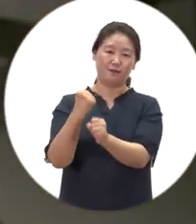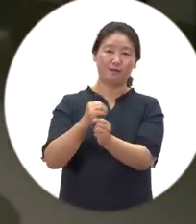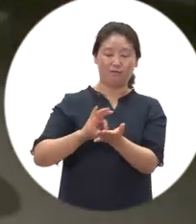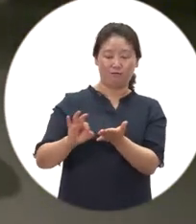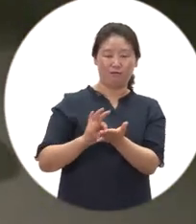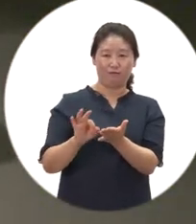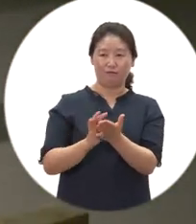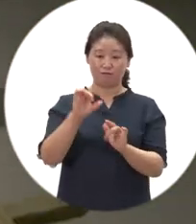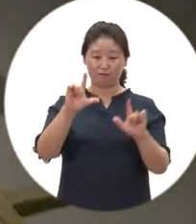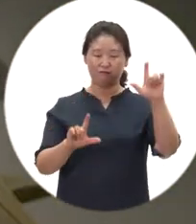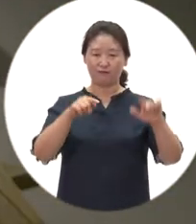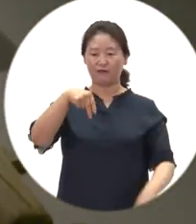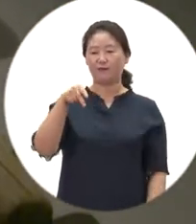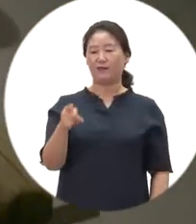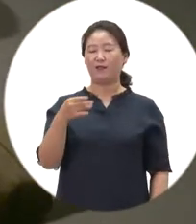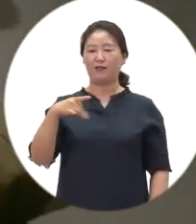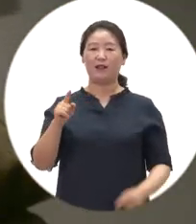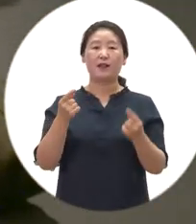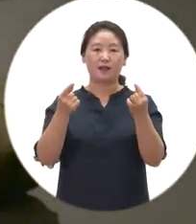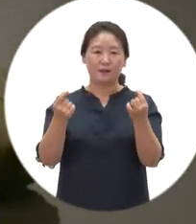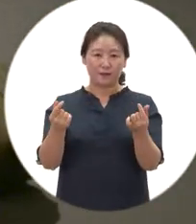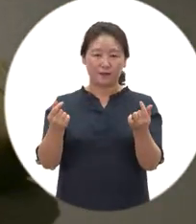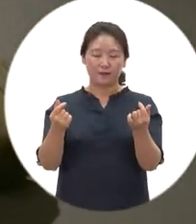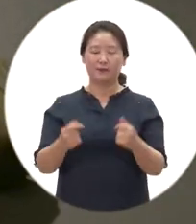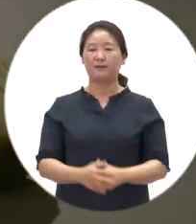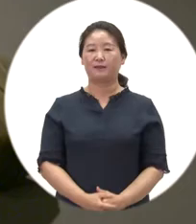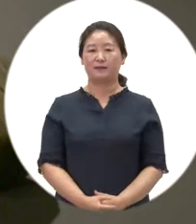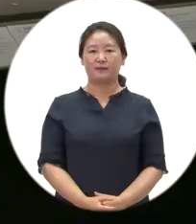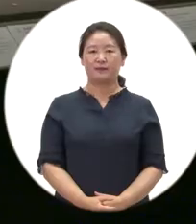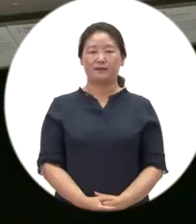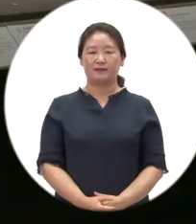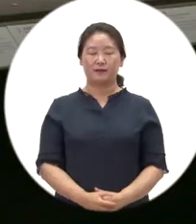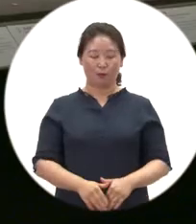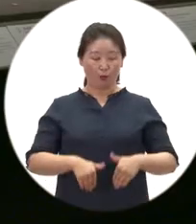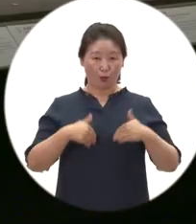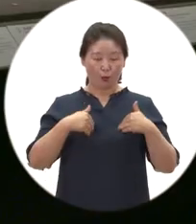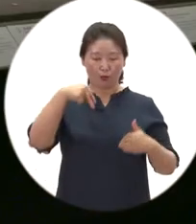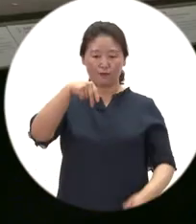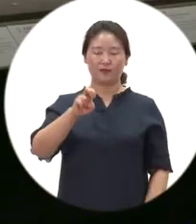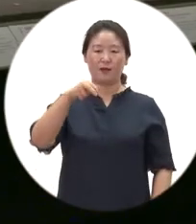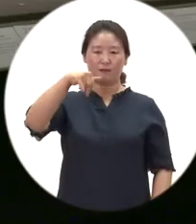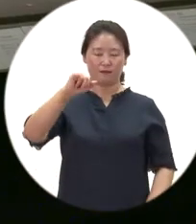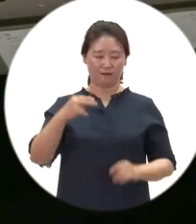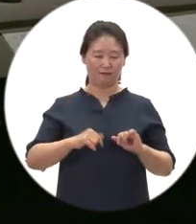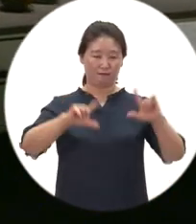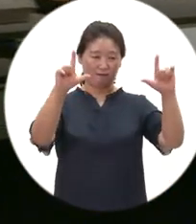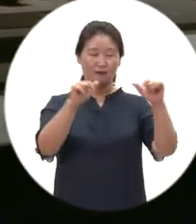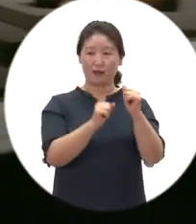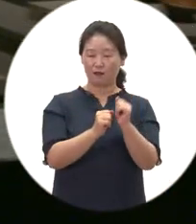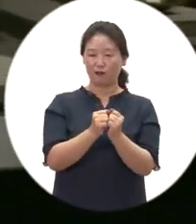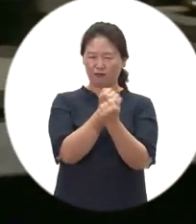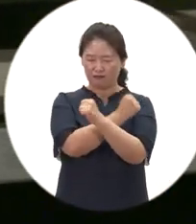도구입니다. 생김새가 써래와 비슷해서 곳서래라고 부릅니다. 봄철 삼진날이나 청명에